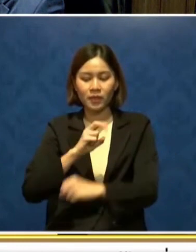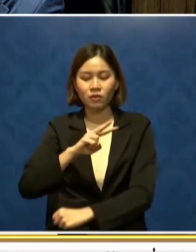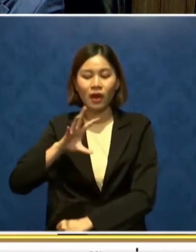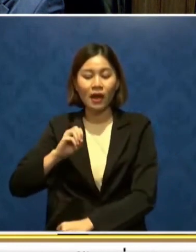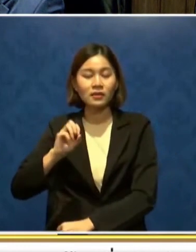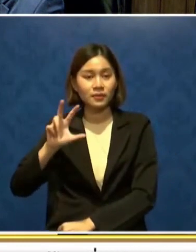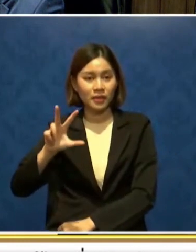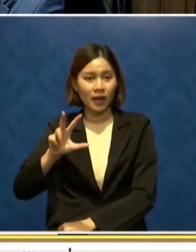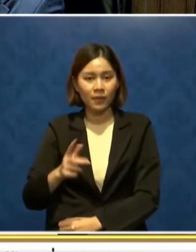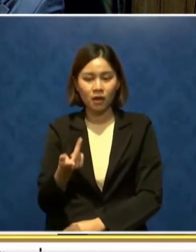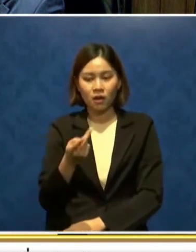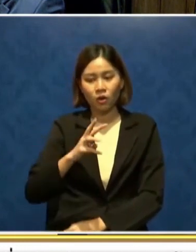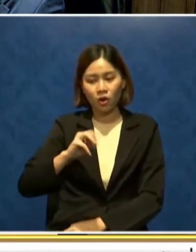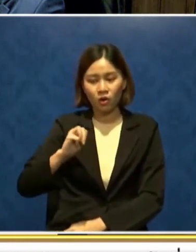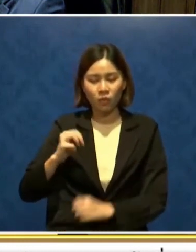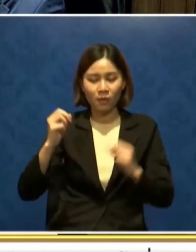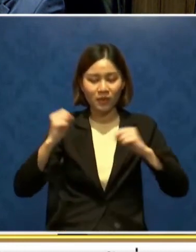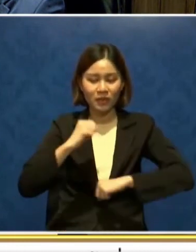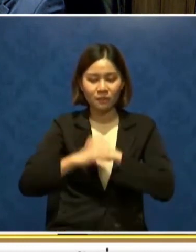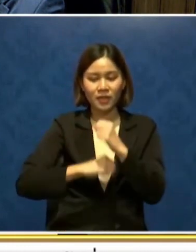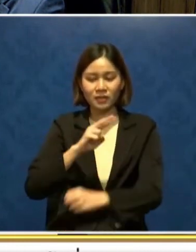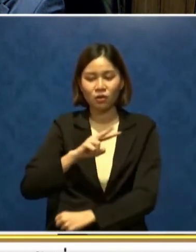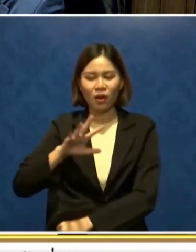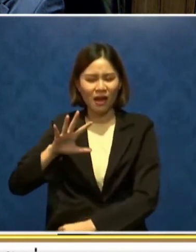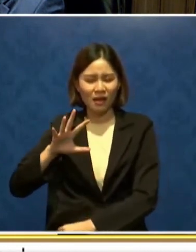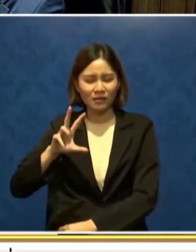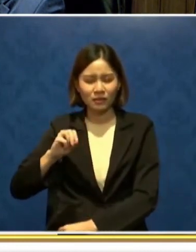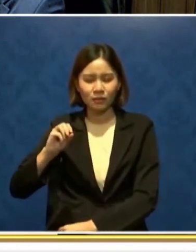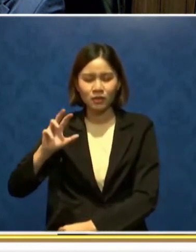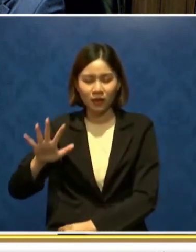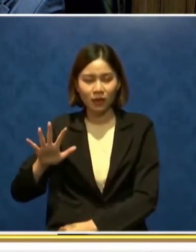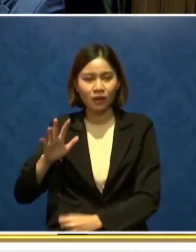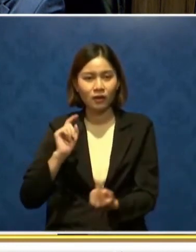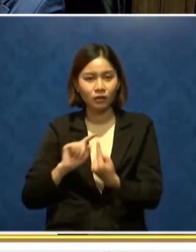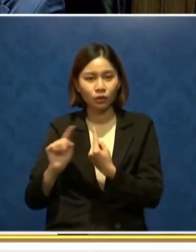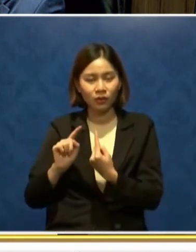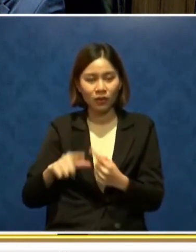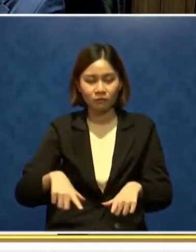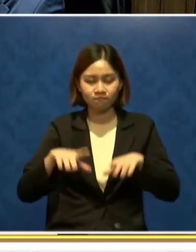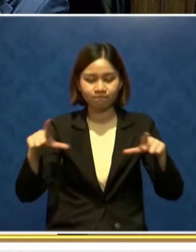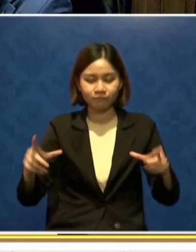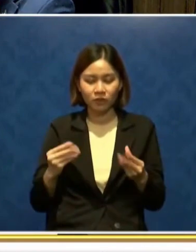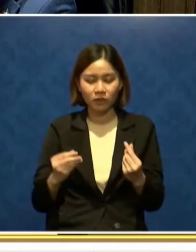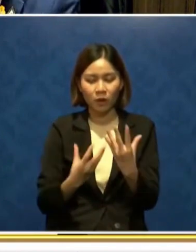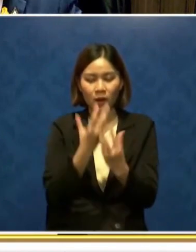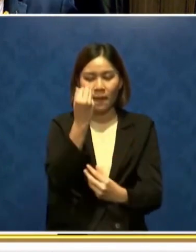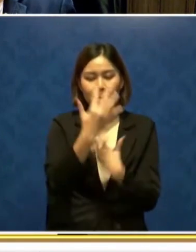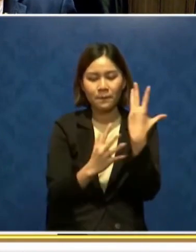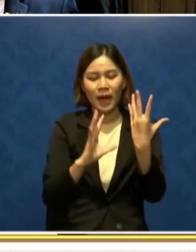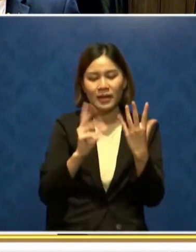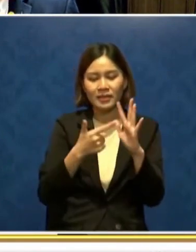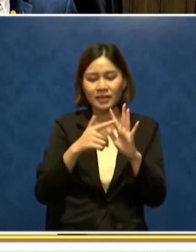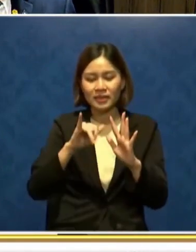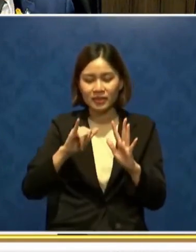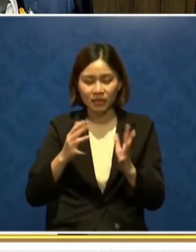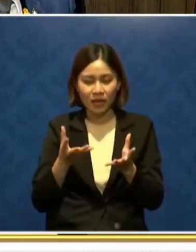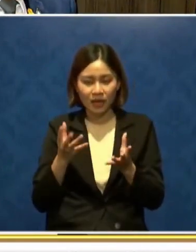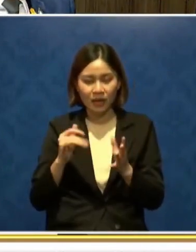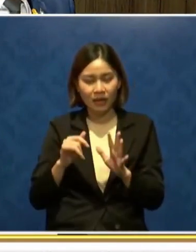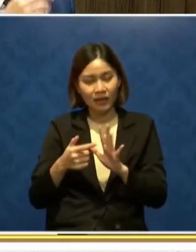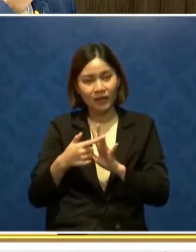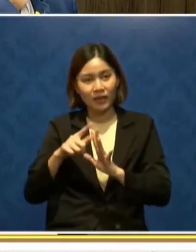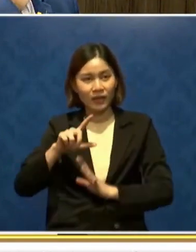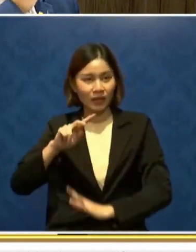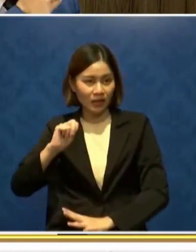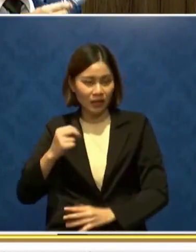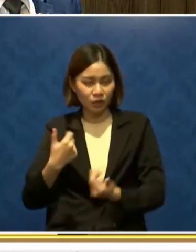มีมติครมเมื่อปี 35นะครับในเรื่องของที่ป่าชายเลนขีดเส้นป่า